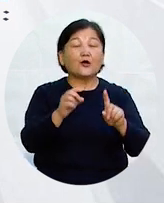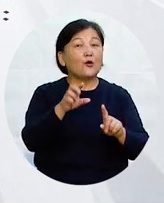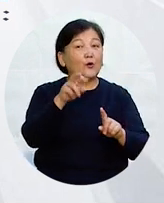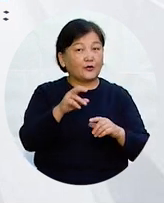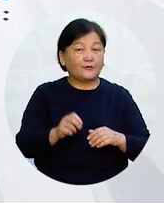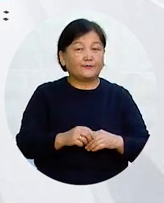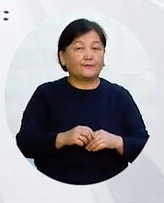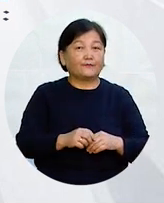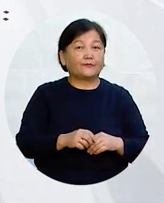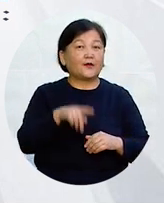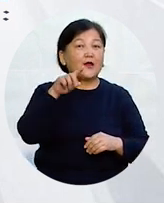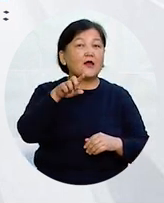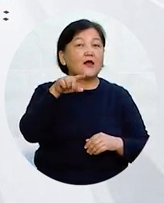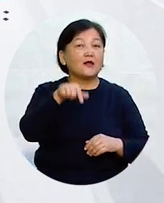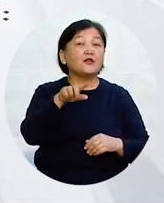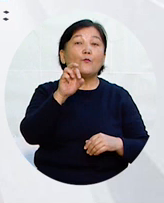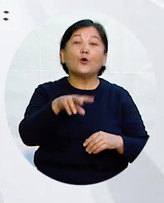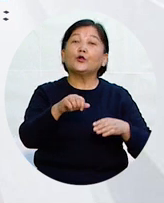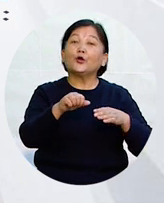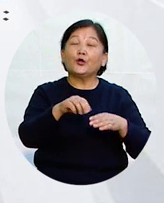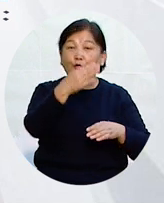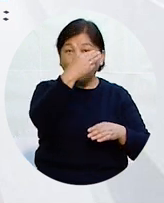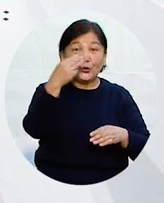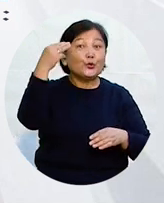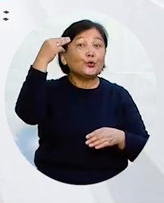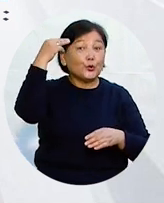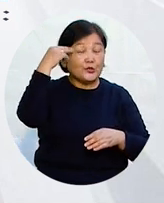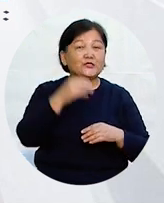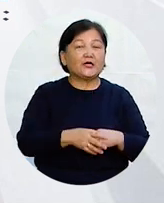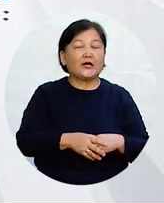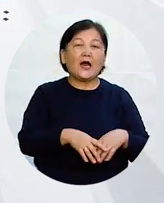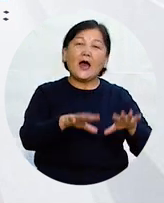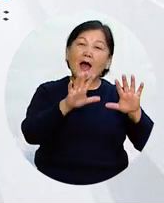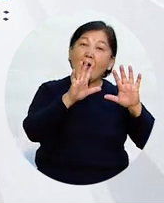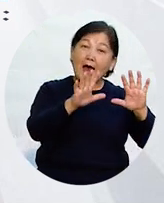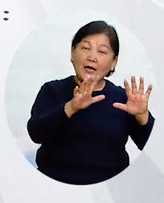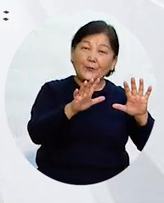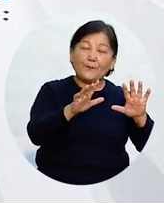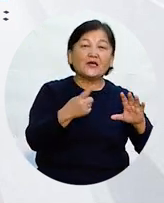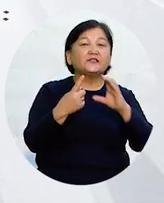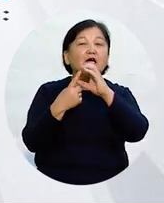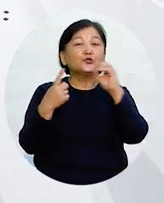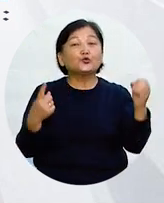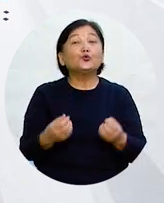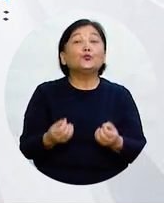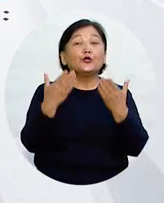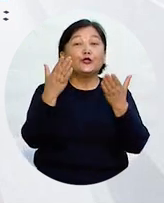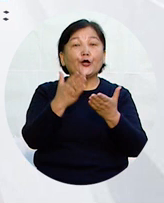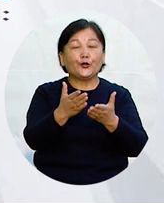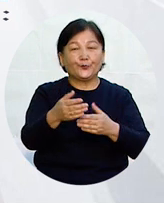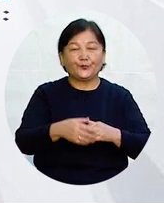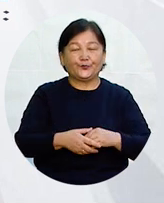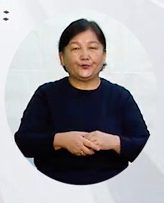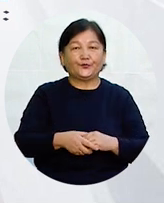Энэ бол туршлага. 10 байснаа 100 болов. За баа нөхцөл